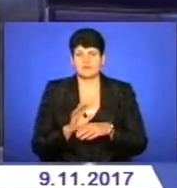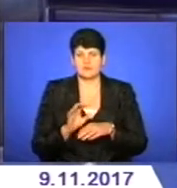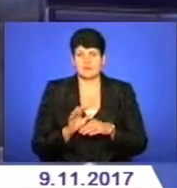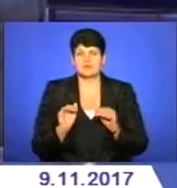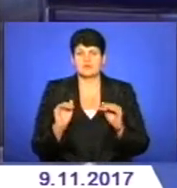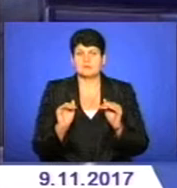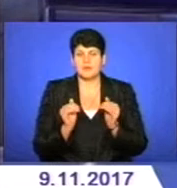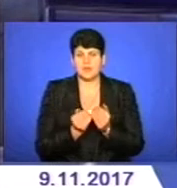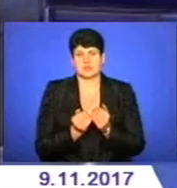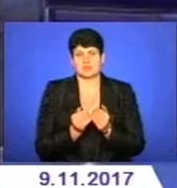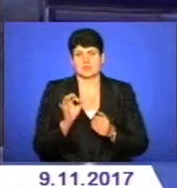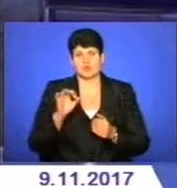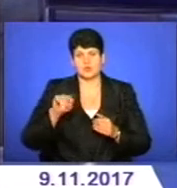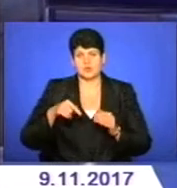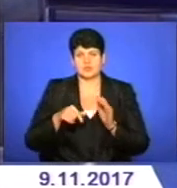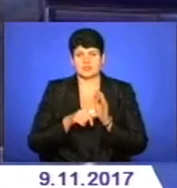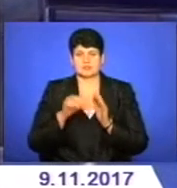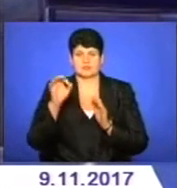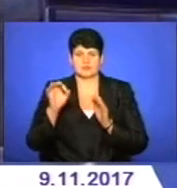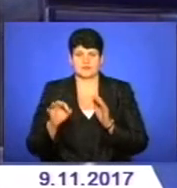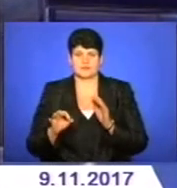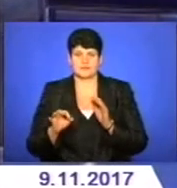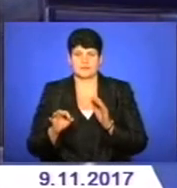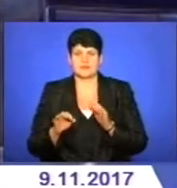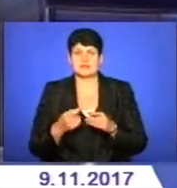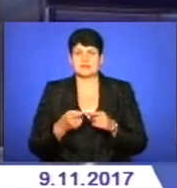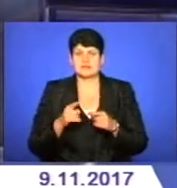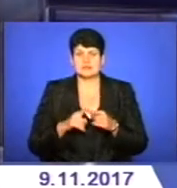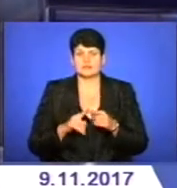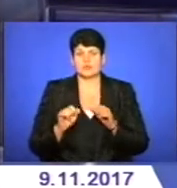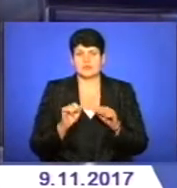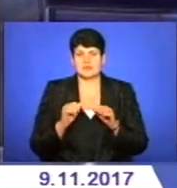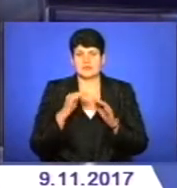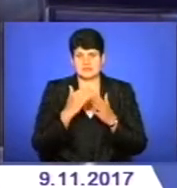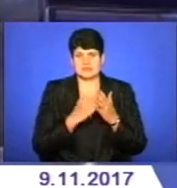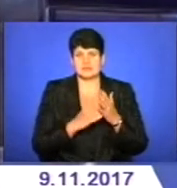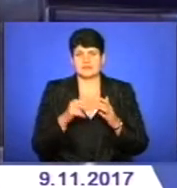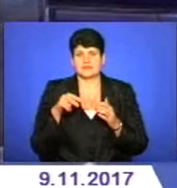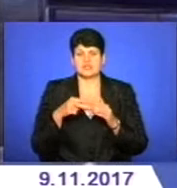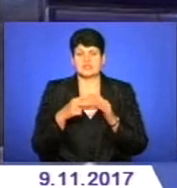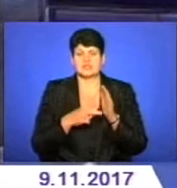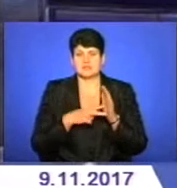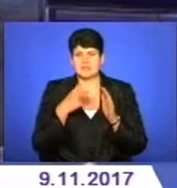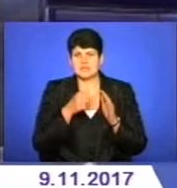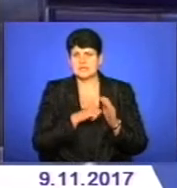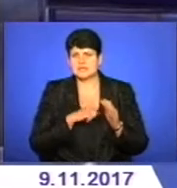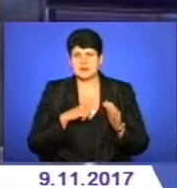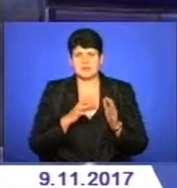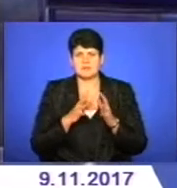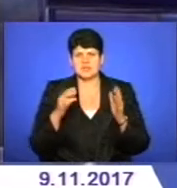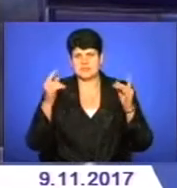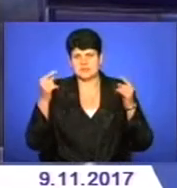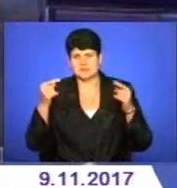навпаки зменшили на 0,6%. За даними управління статистики, на 2017 рік найбільшого спаду